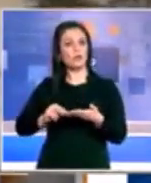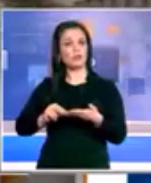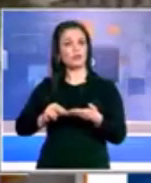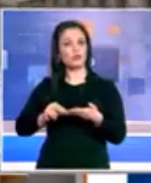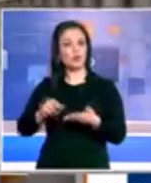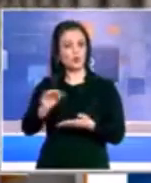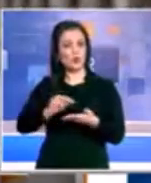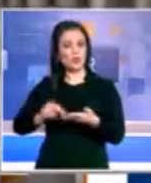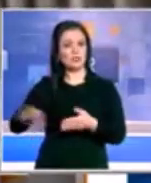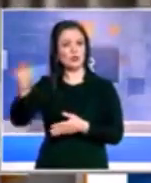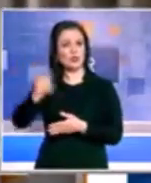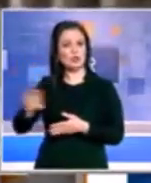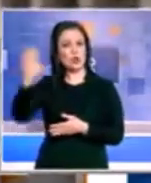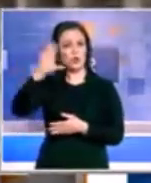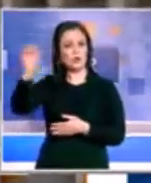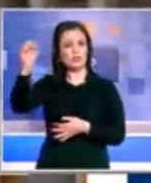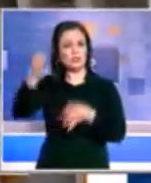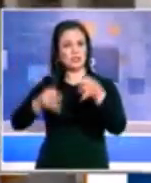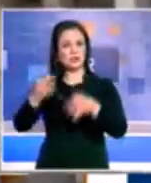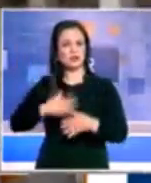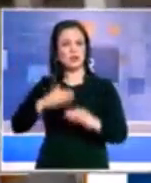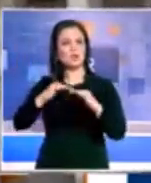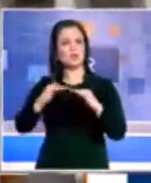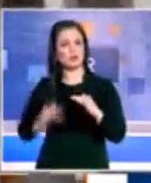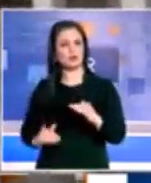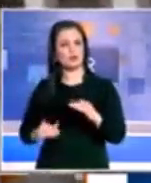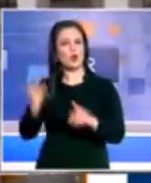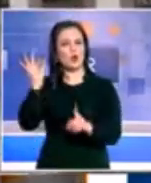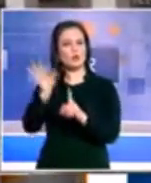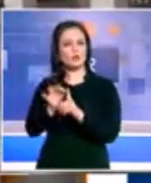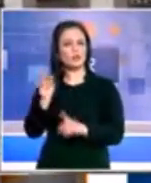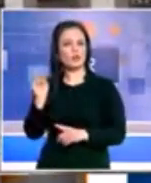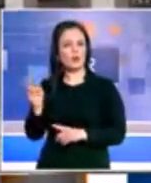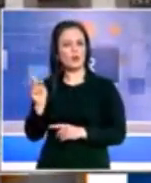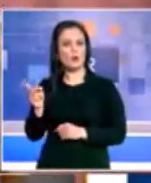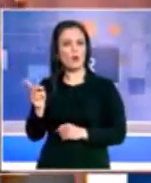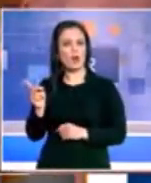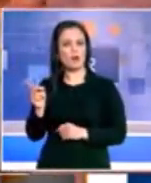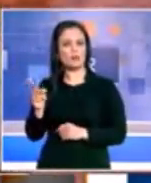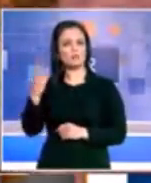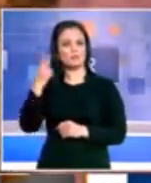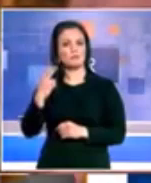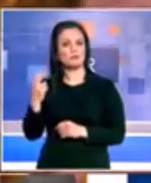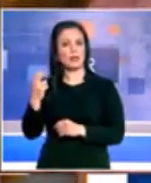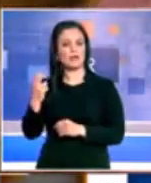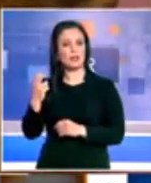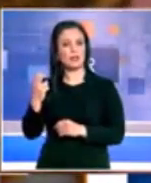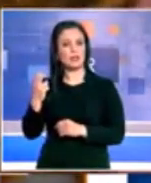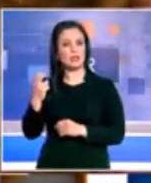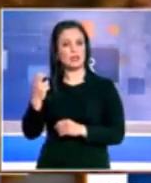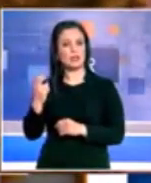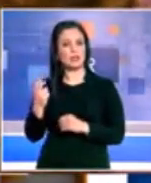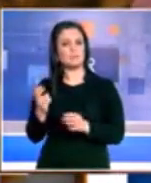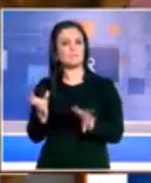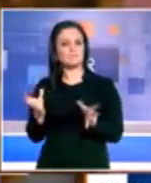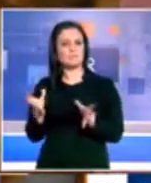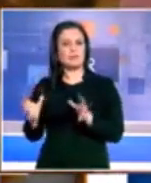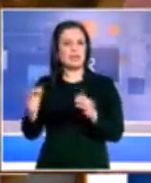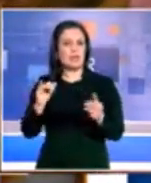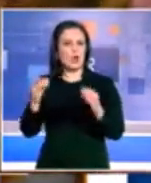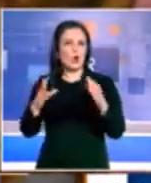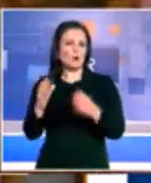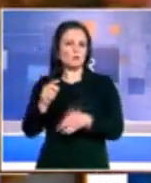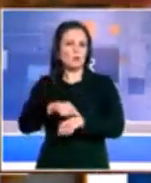dall'università e dal Tribunale dei Minorenni obiettivo dell'iniziativa prevenire o arginare intemperanze nelle ore